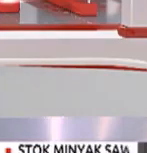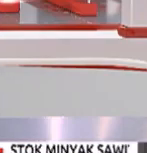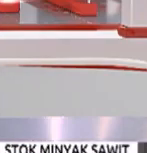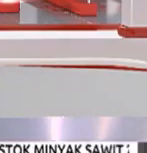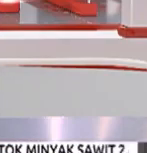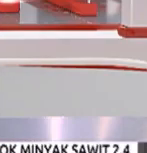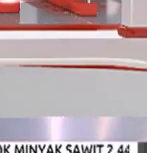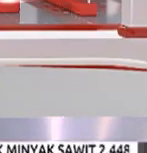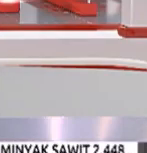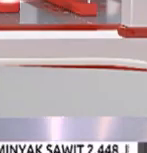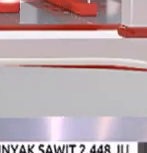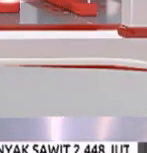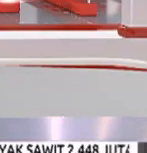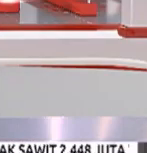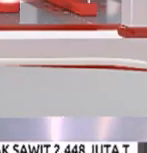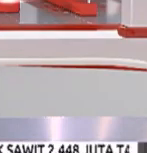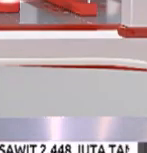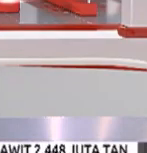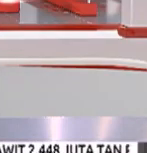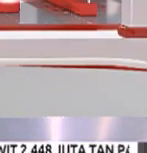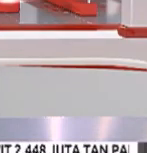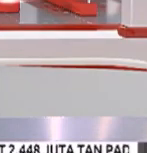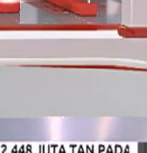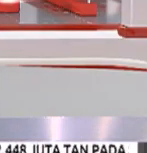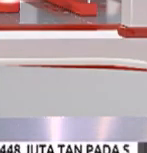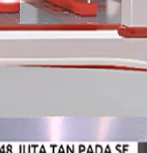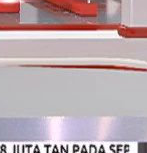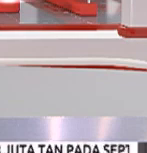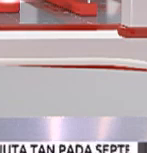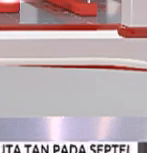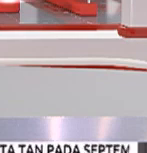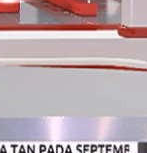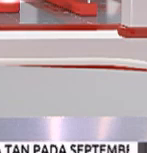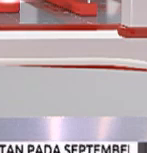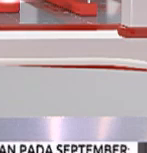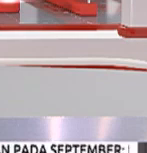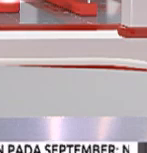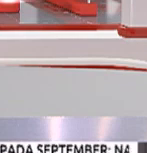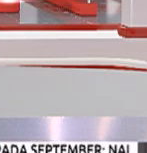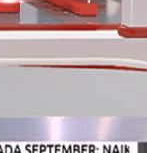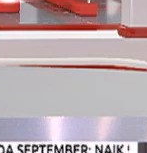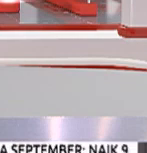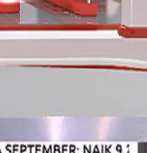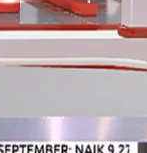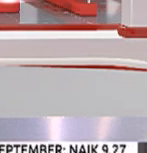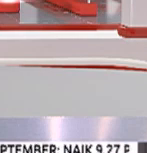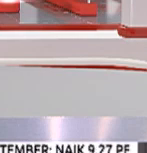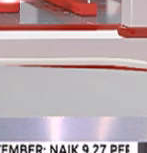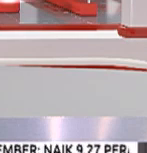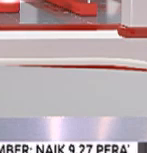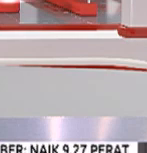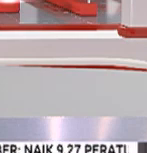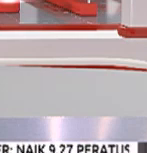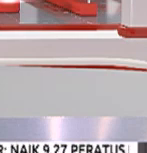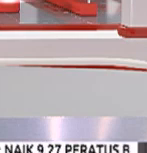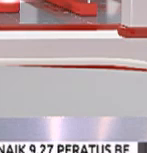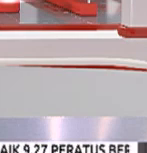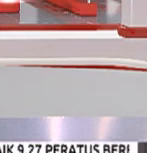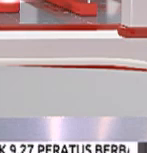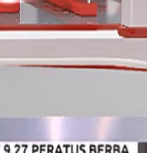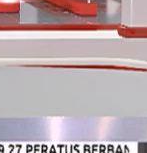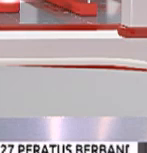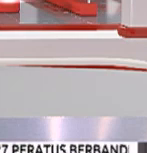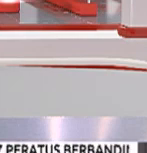Baik, saudara, paparan itu mengakhiri Nasional 8 edisi Khamis 10 Oktober 2019. Ya, kami juga boleh ditonton di My Free View